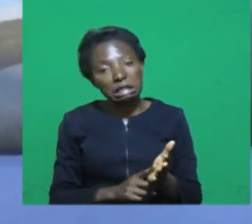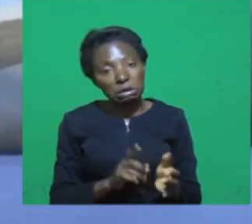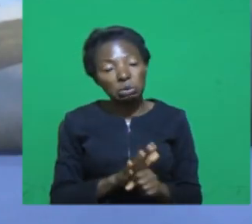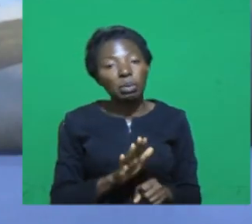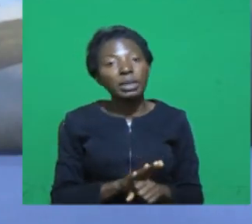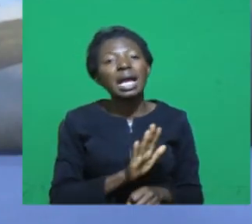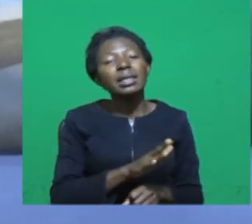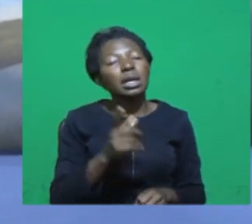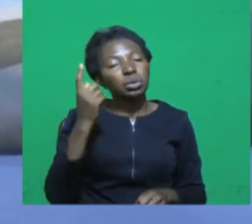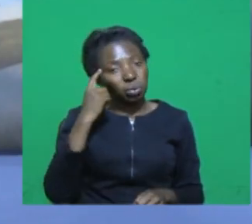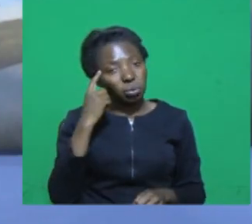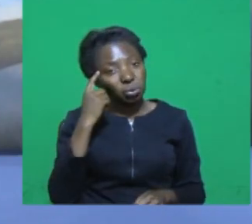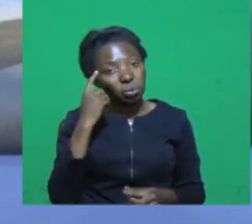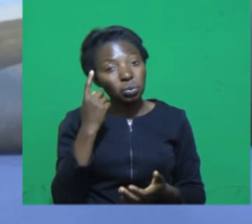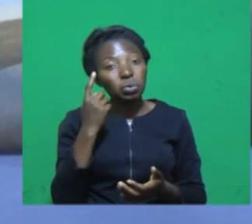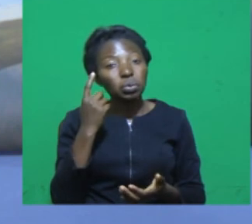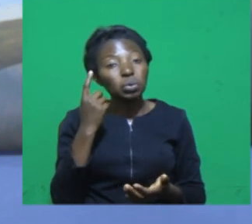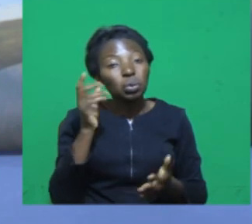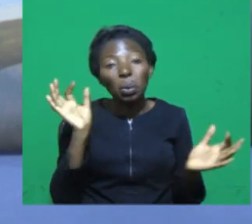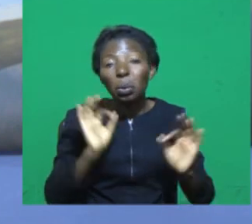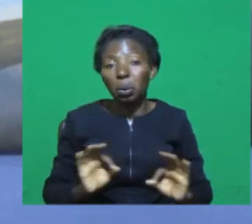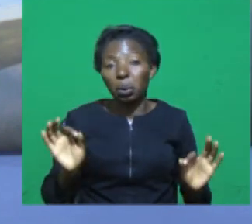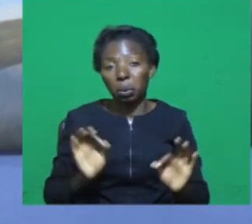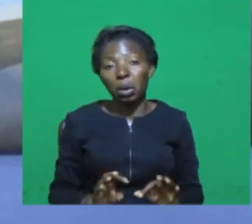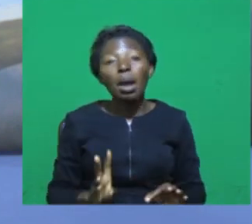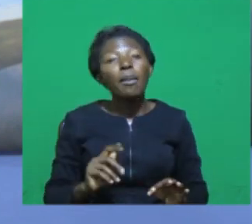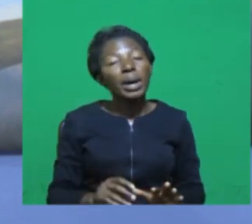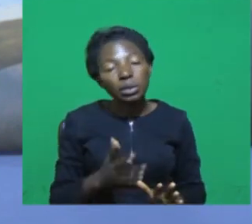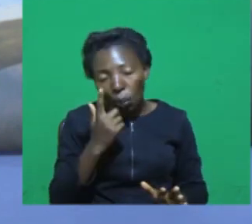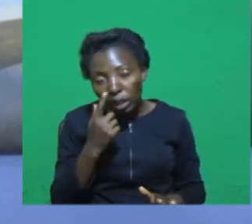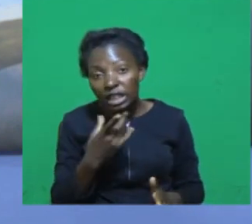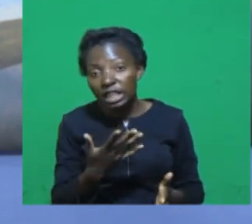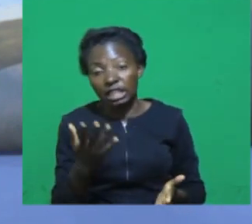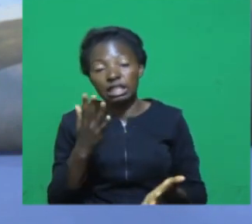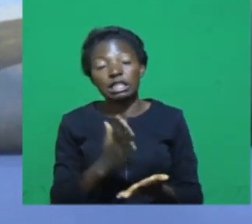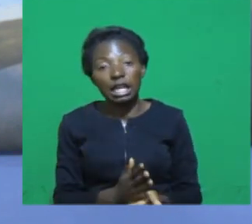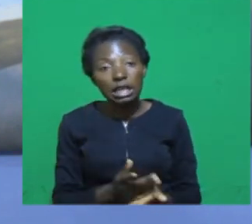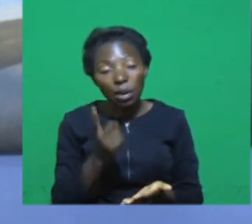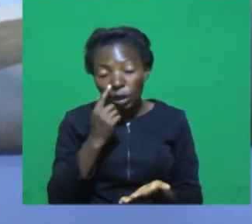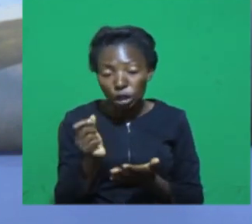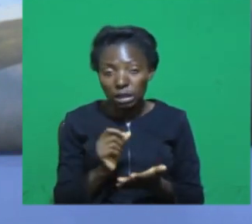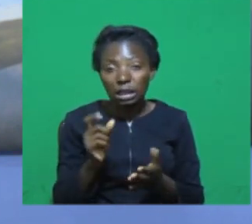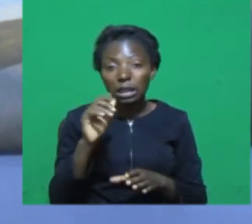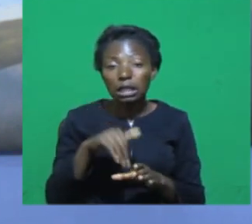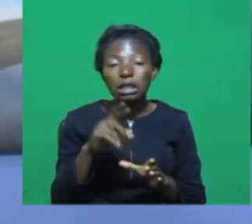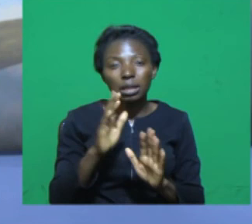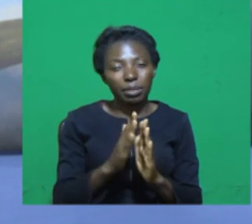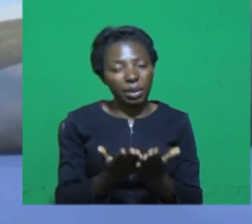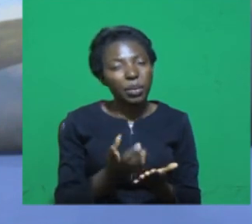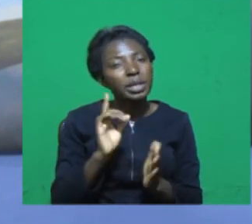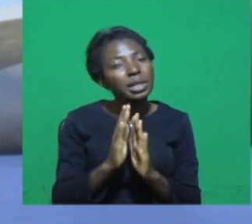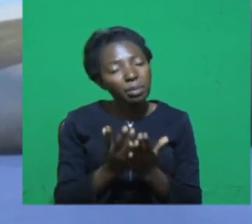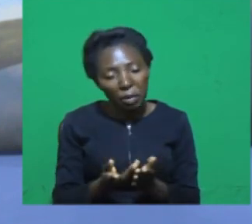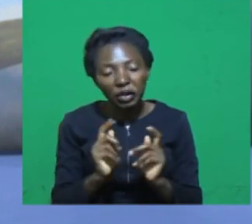vanoita vari innocent, I agree with you. But mavambire echinhu chichinyorwa mubhaibheri, because bhaibheri ndo rakanyorwa kuti